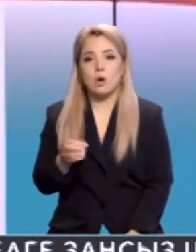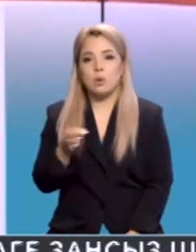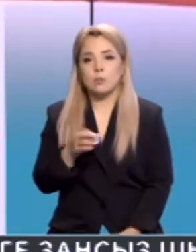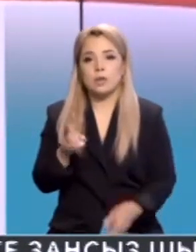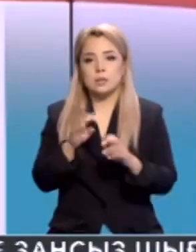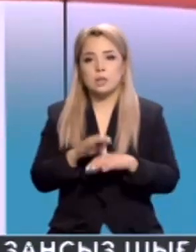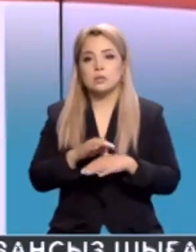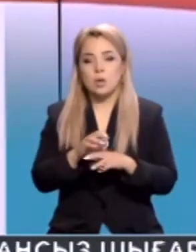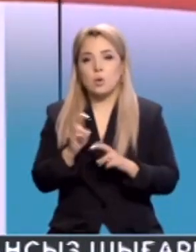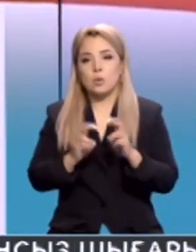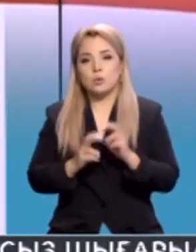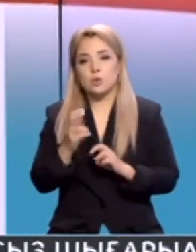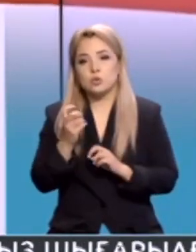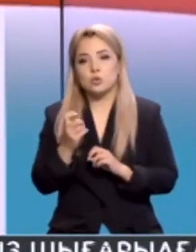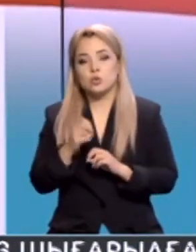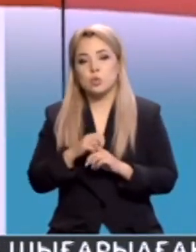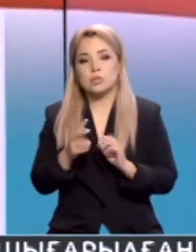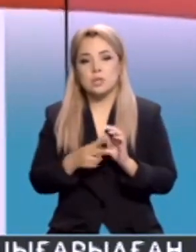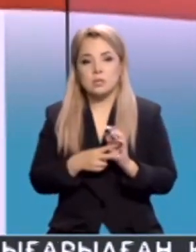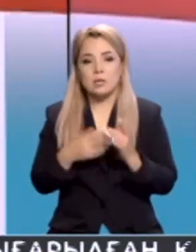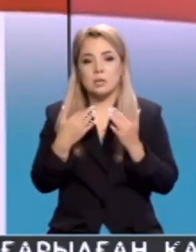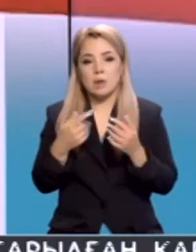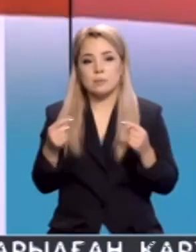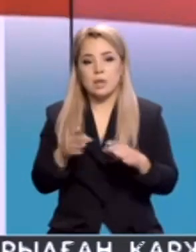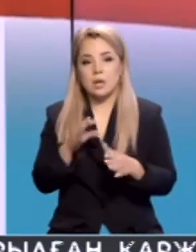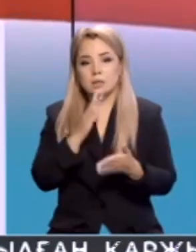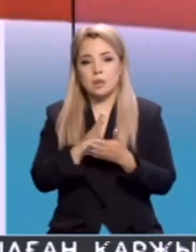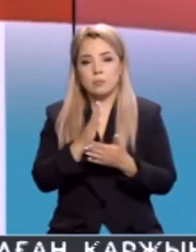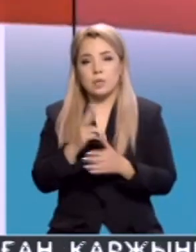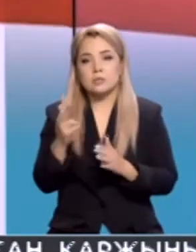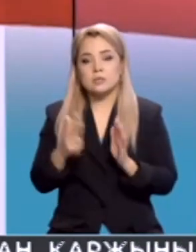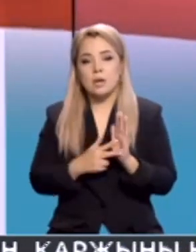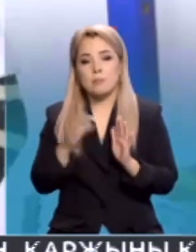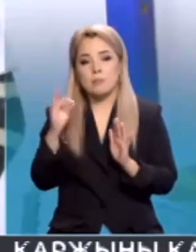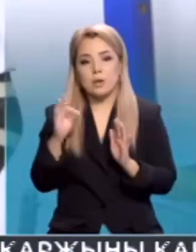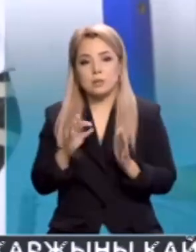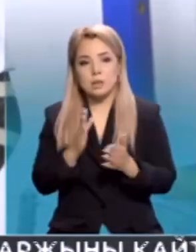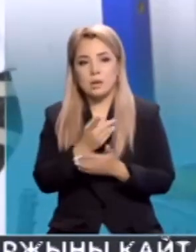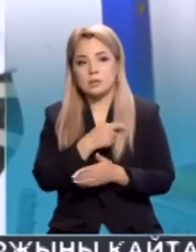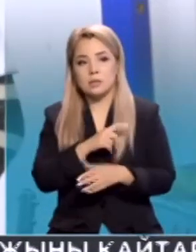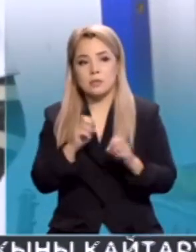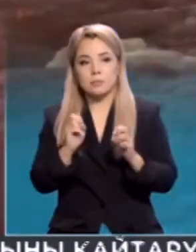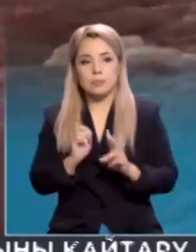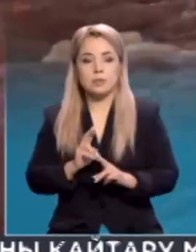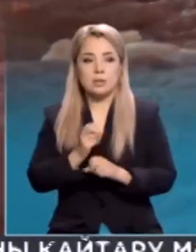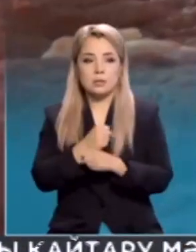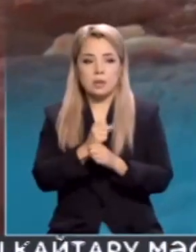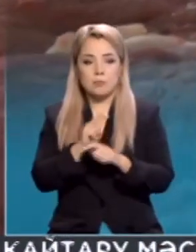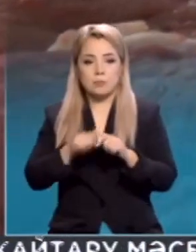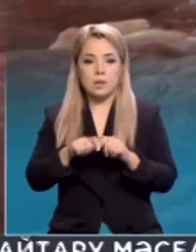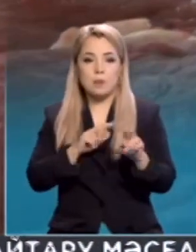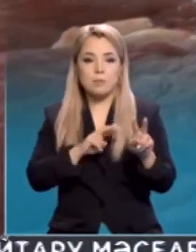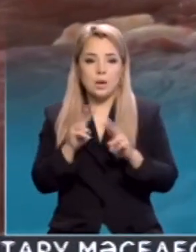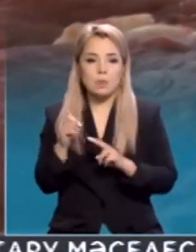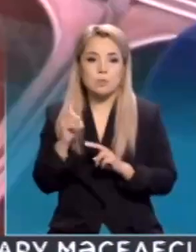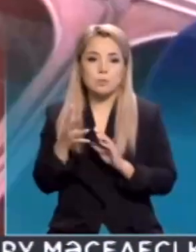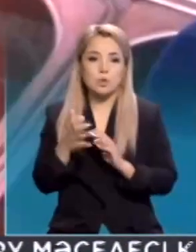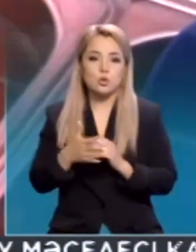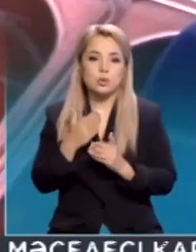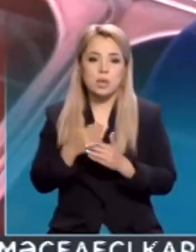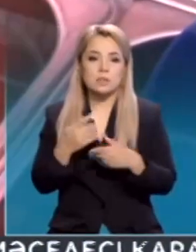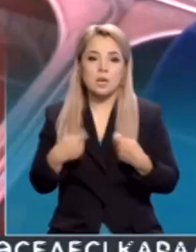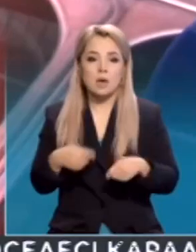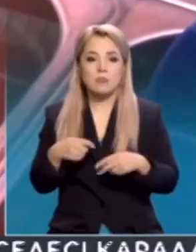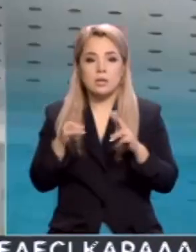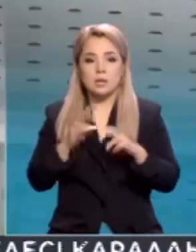тексерілген өнімдердің 117-сі талапқа сай болмай шықты. Бұл шамамен 8%. Санитарлық-эпидемиологиялық бақылау қызметі барлығы 1550